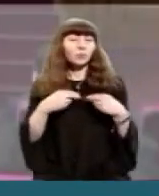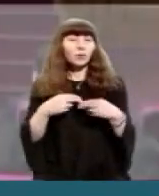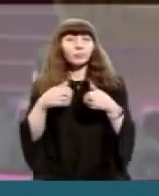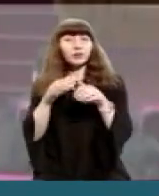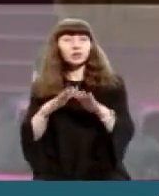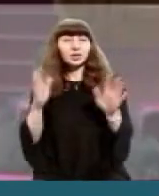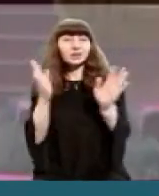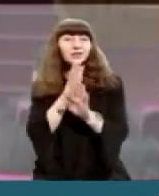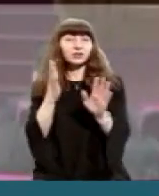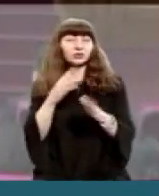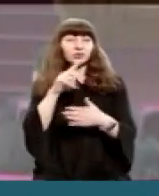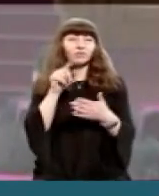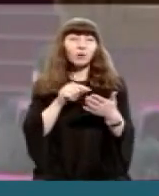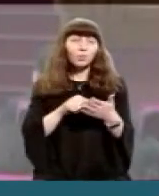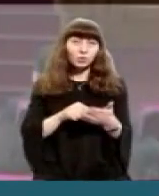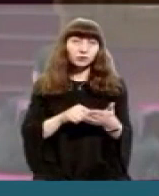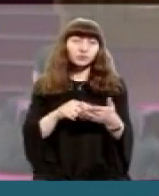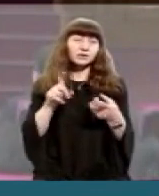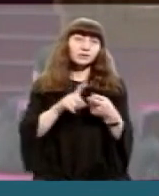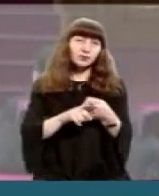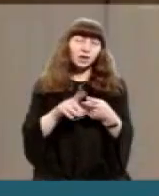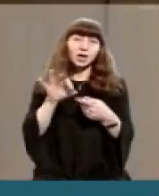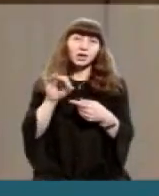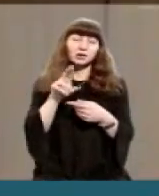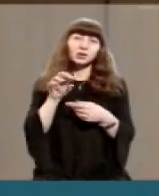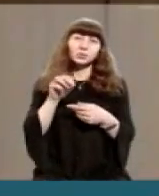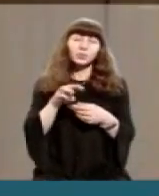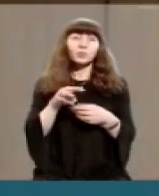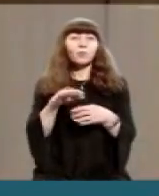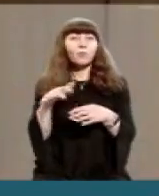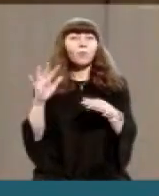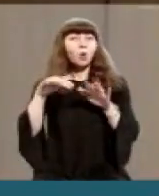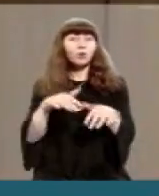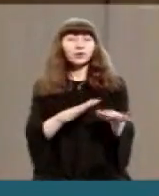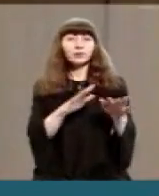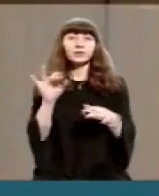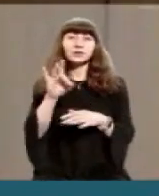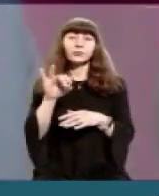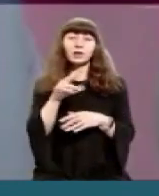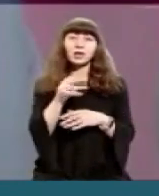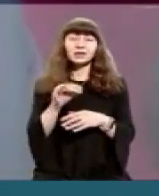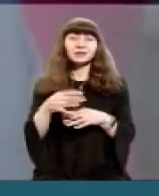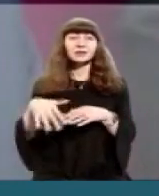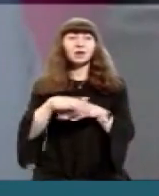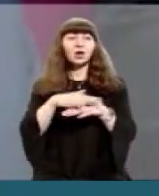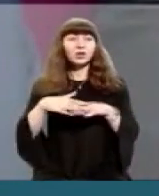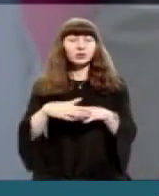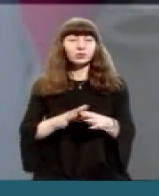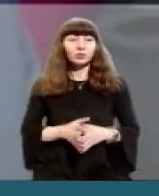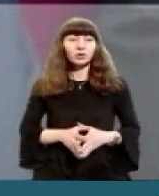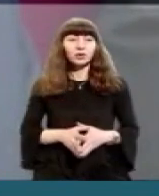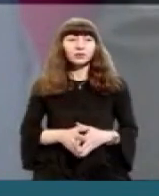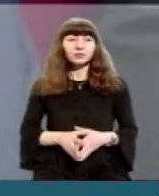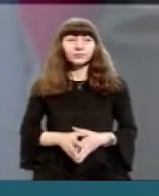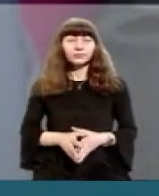застарелых экологических вопросов, в том числе касающихся Аральского моря и Семипалатинского региона, а также по достижению задач в части